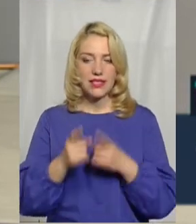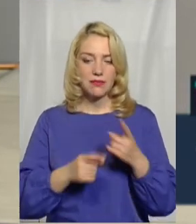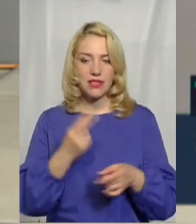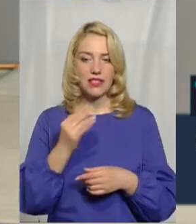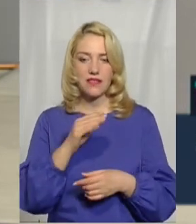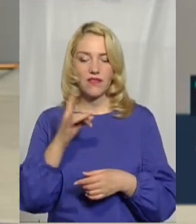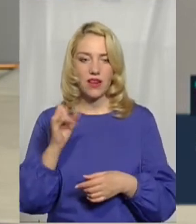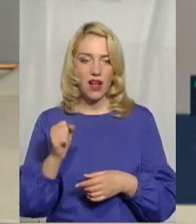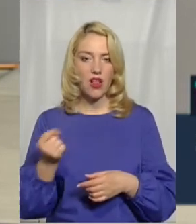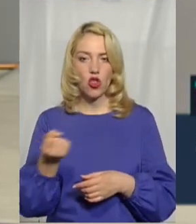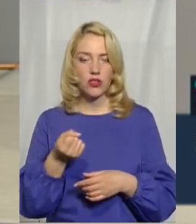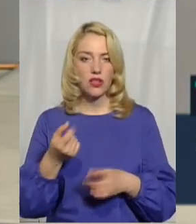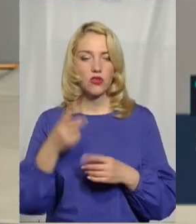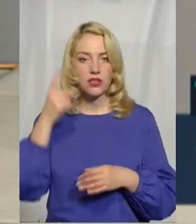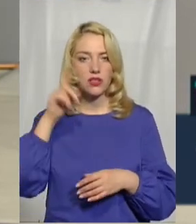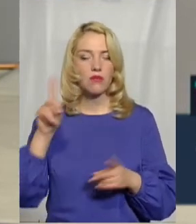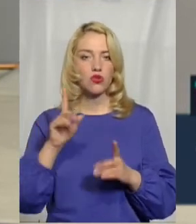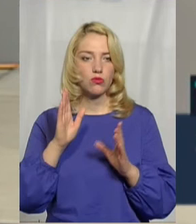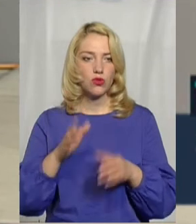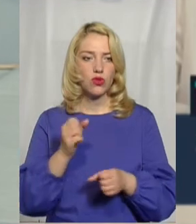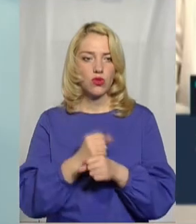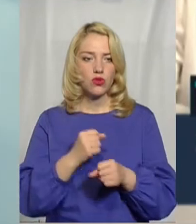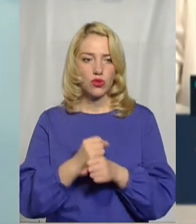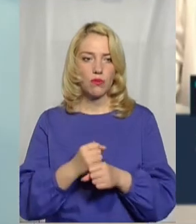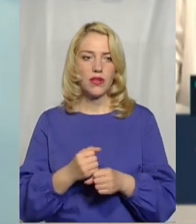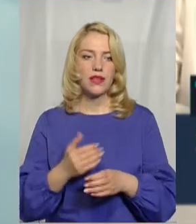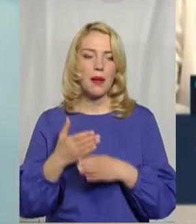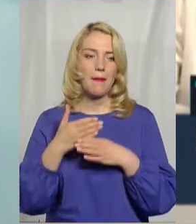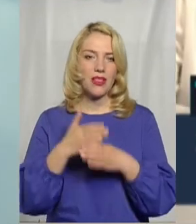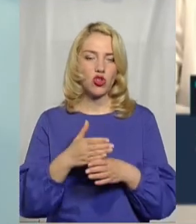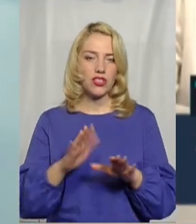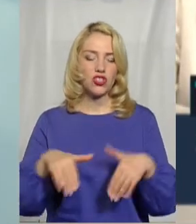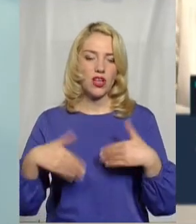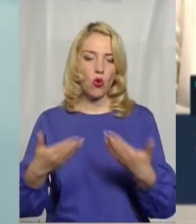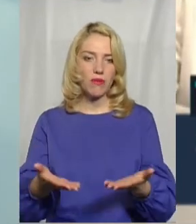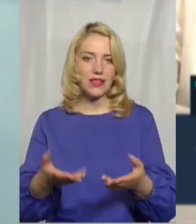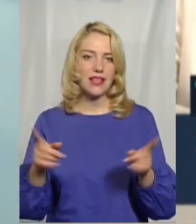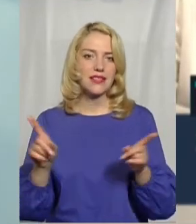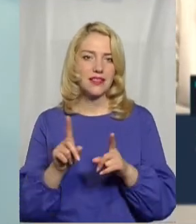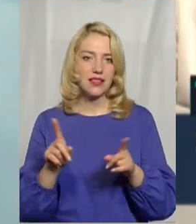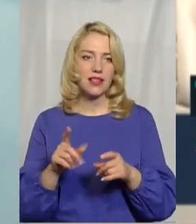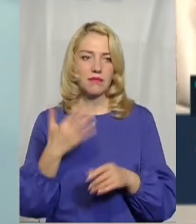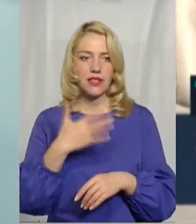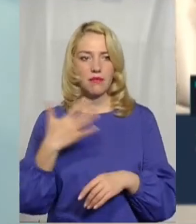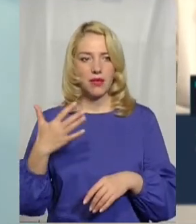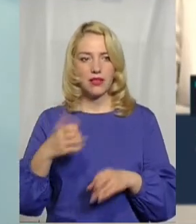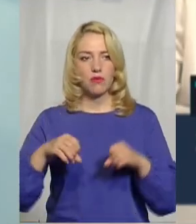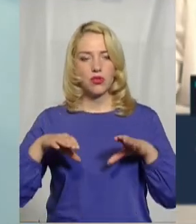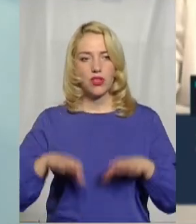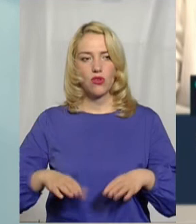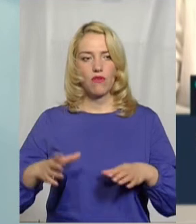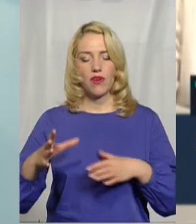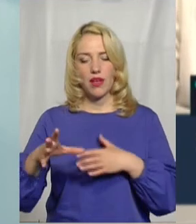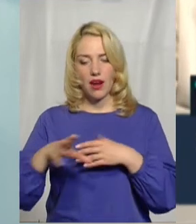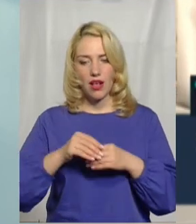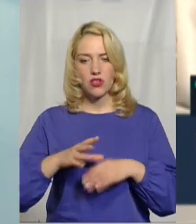цифрові носії, але знаємо одне, що буде розроблені певні методичні рекомендації, якщо відповідно 55-ї постанови ми разом